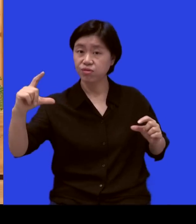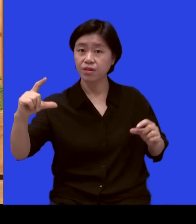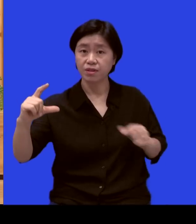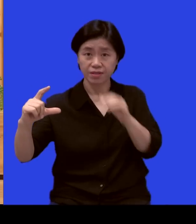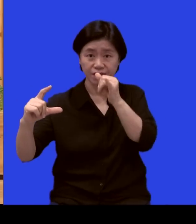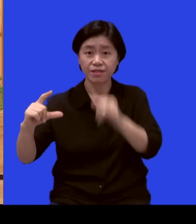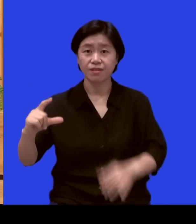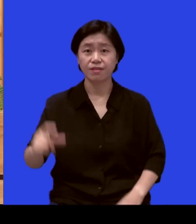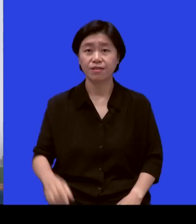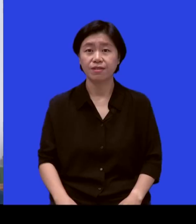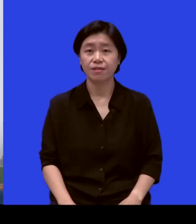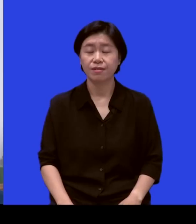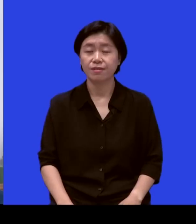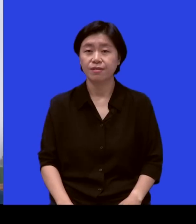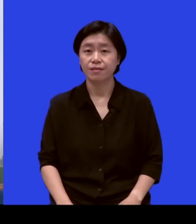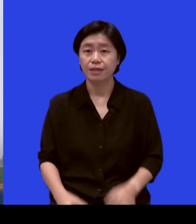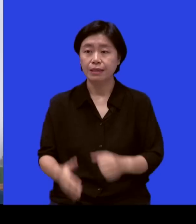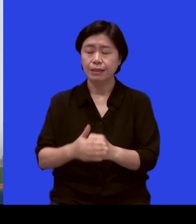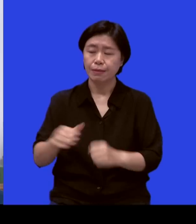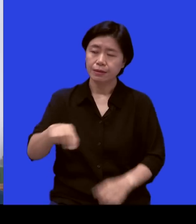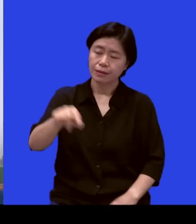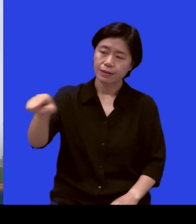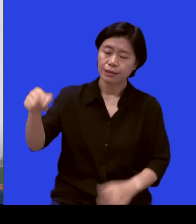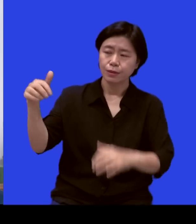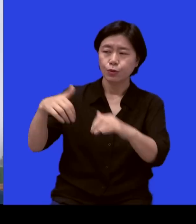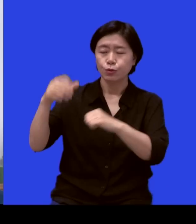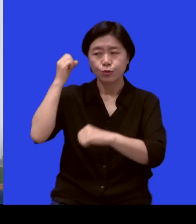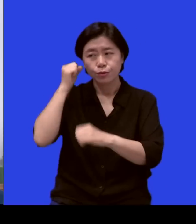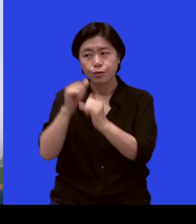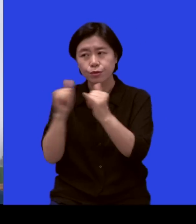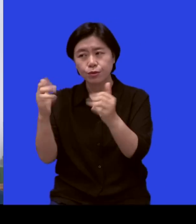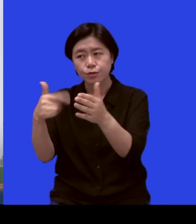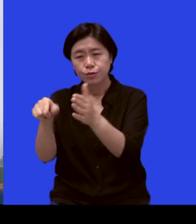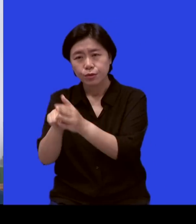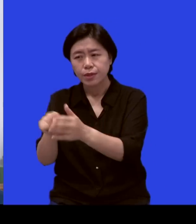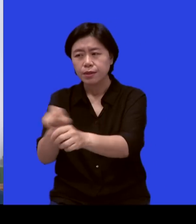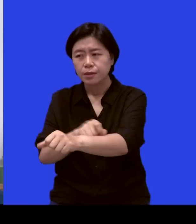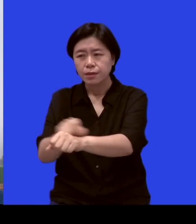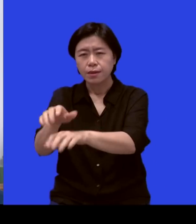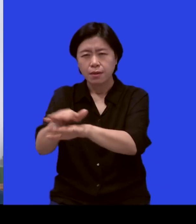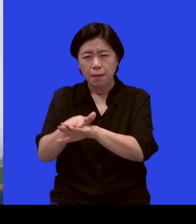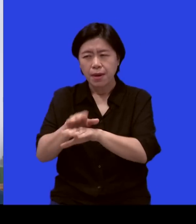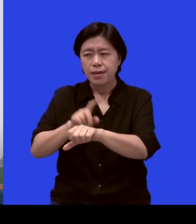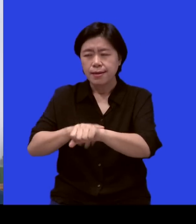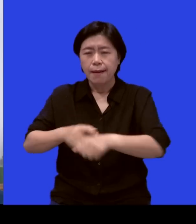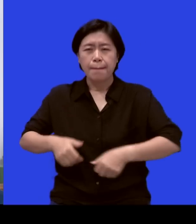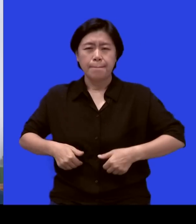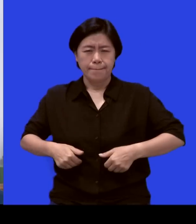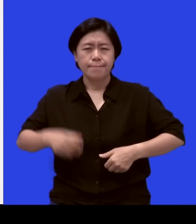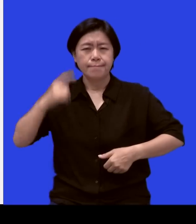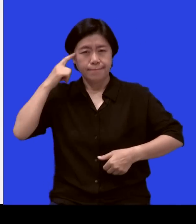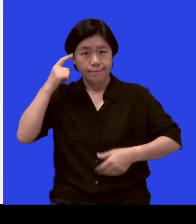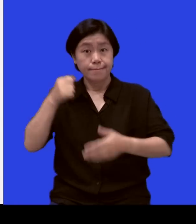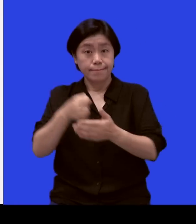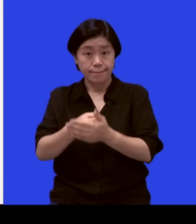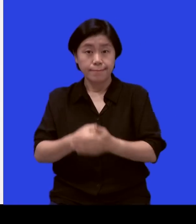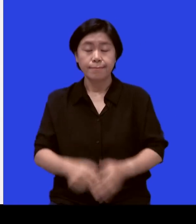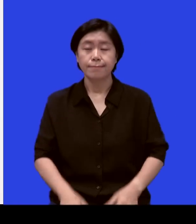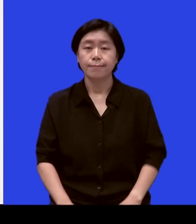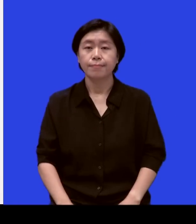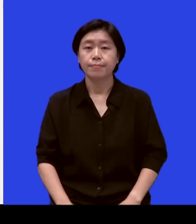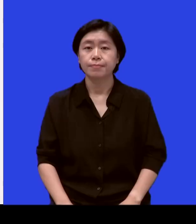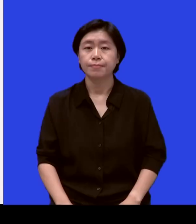늘어서요. 그래서 이분들을 위해서 이제 예배를 따로 해야 되겠구나. 그렇게